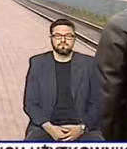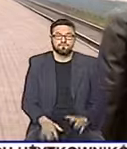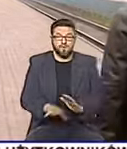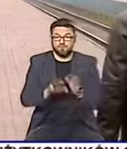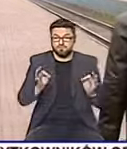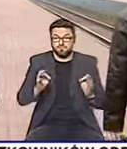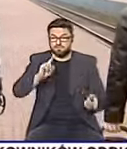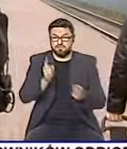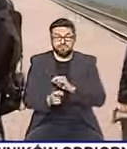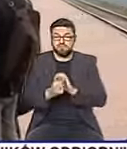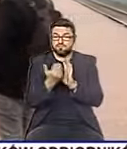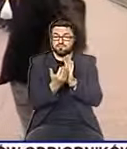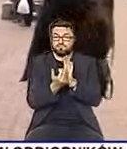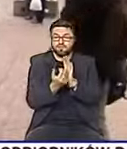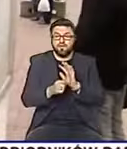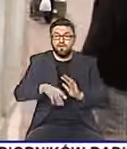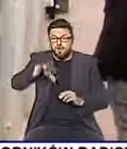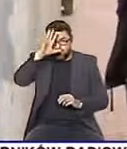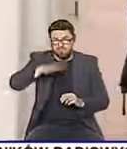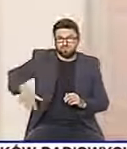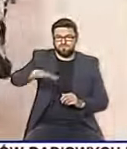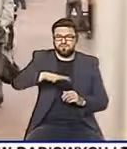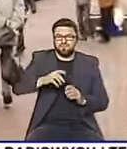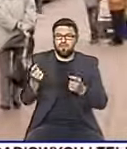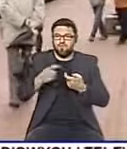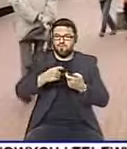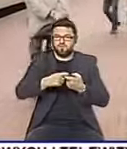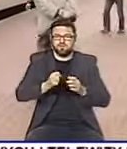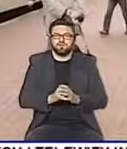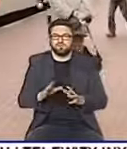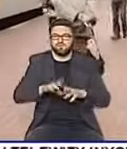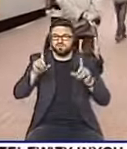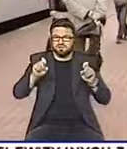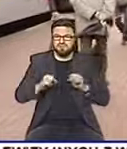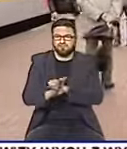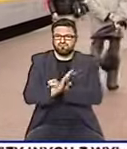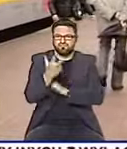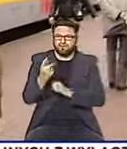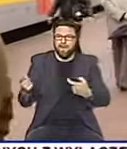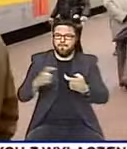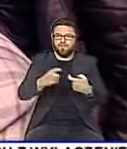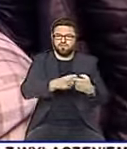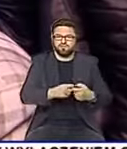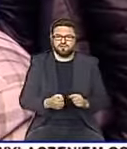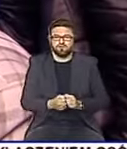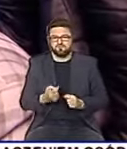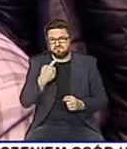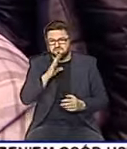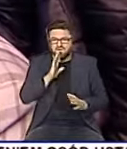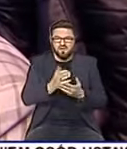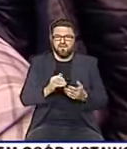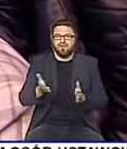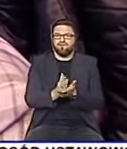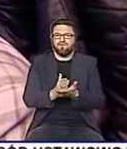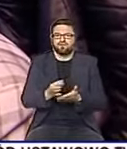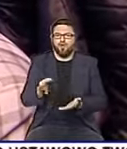Od dzisiaj zmienia się także rozkład jazdy łódzkiej kolei aglomeracyjnej. Łącznie uruchomione zostały 93 połączenia. Nawet między